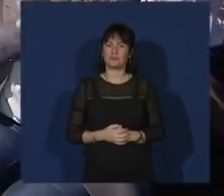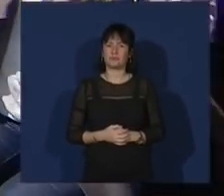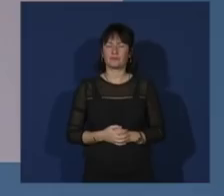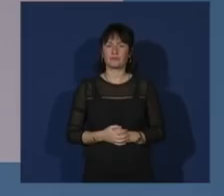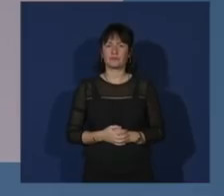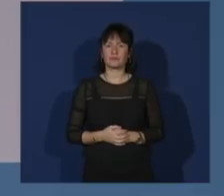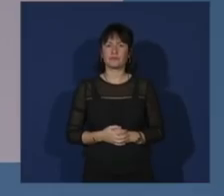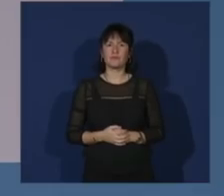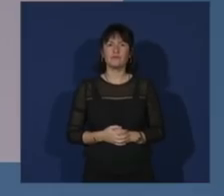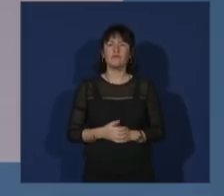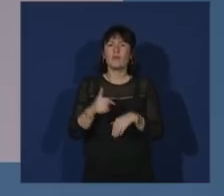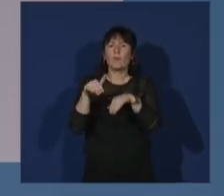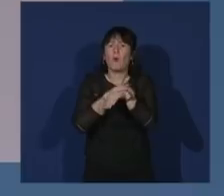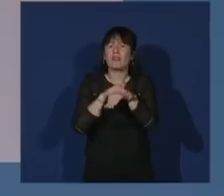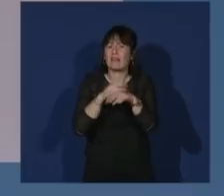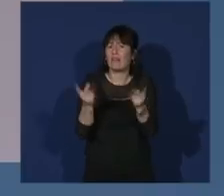Et